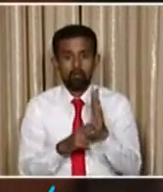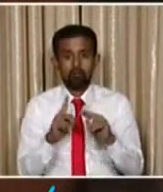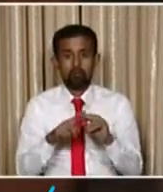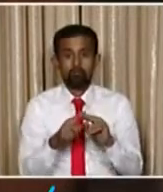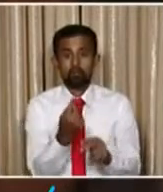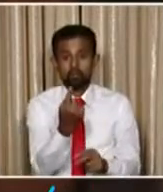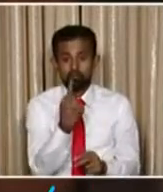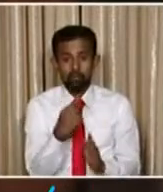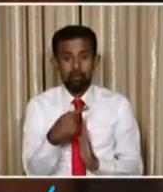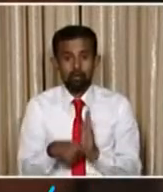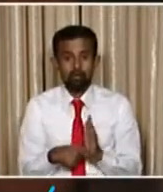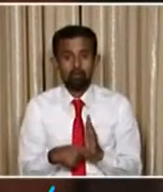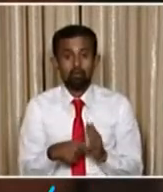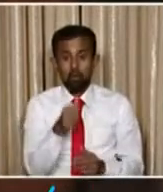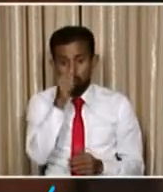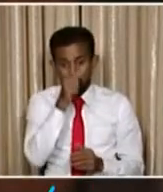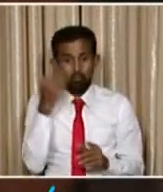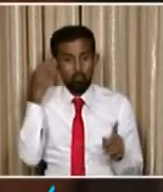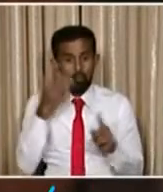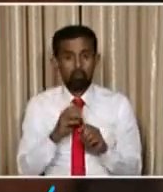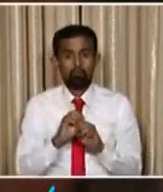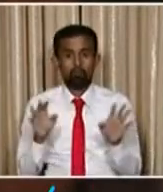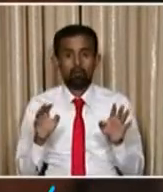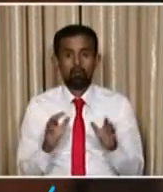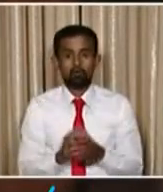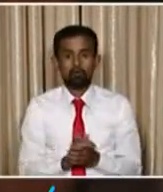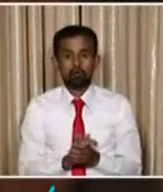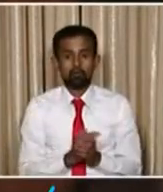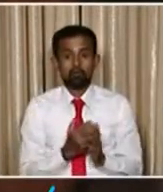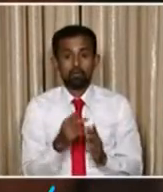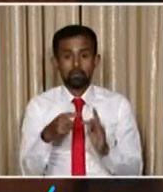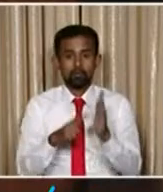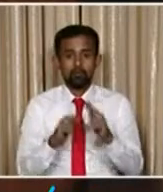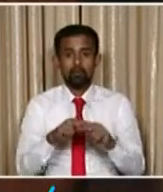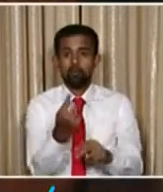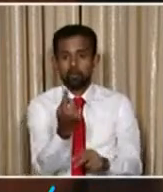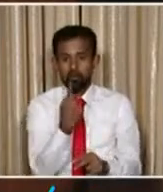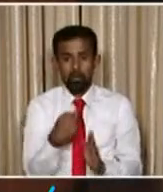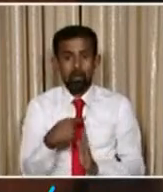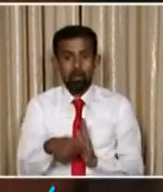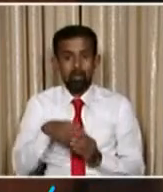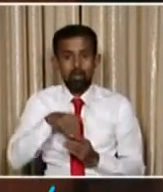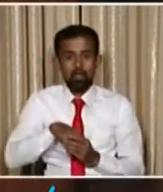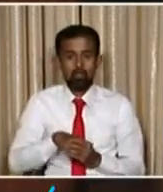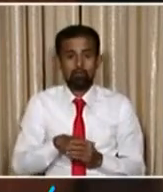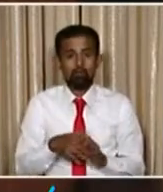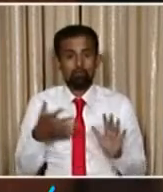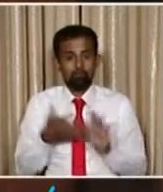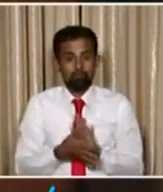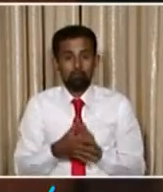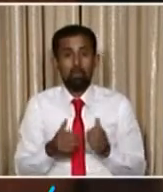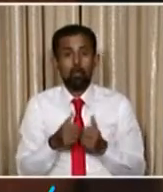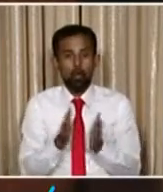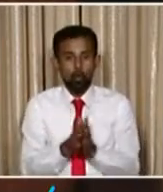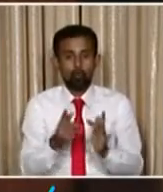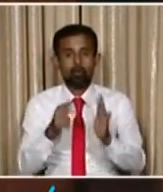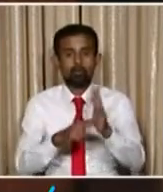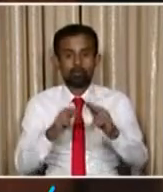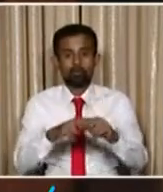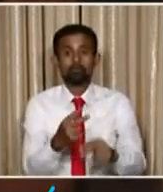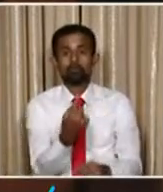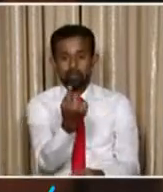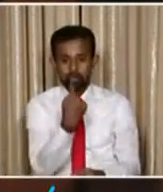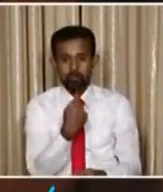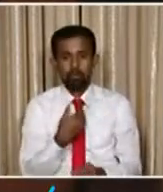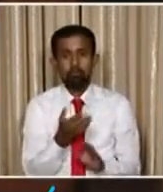කරගෙන තියෙනවා ලංකාවේ තියෙන දූෂණ ගැන. ඒකේ කියනවා IMF එකෙන් කියනවා ලංකාවේ තියෙන කුපාඩි වැඩ ටික ඔක්කොම IMF එක කියනවා දැන්. ඉතින්